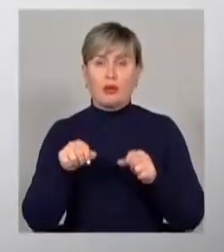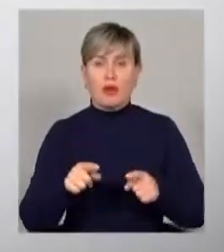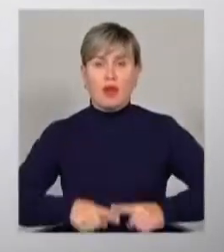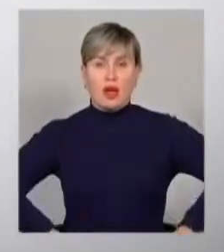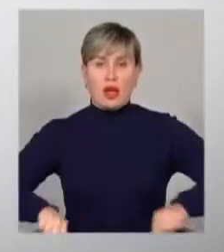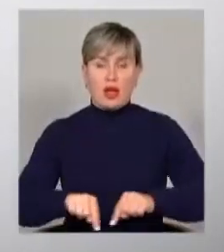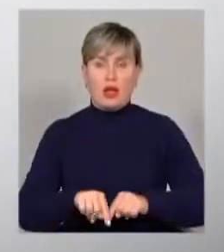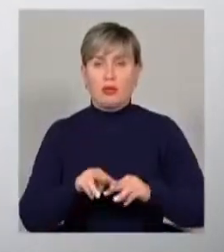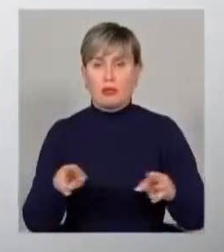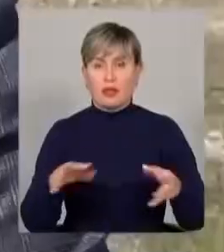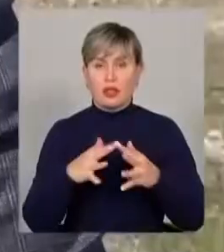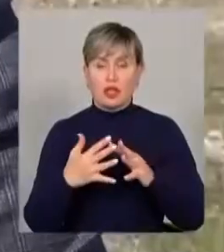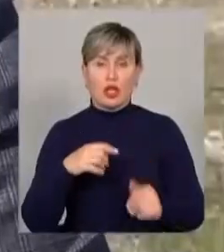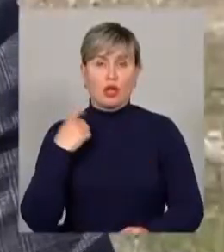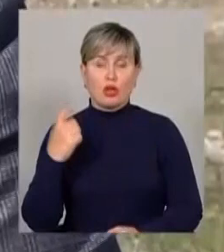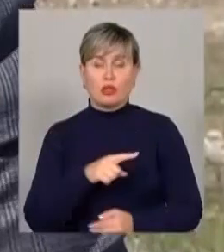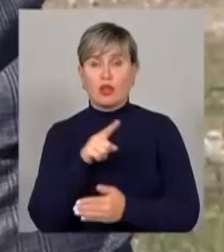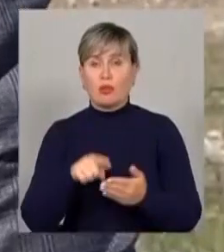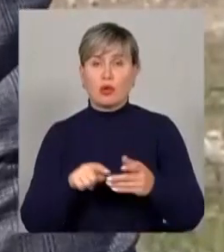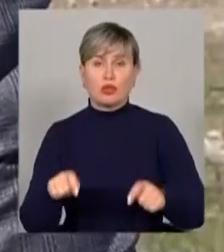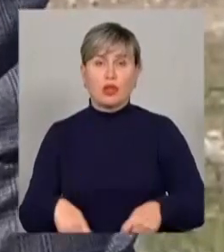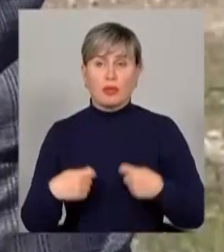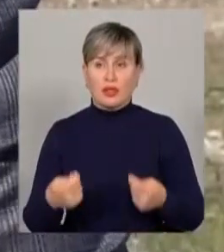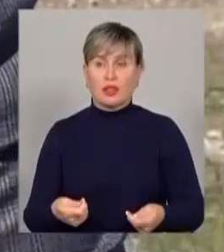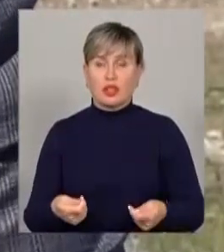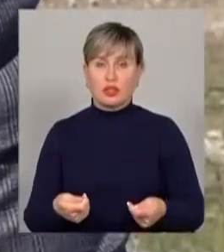и Минсельхоза. Вопросы передачи